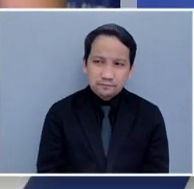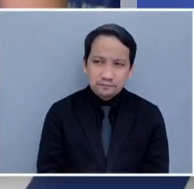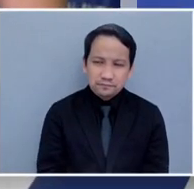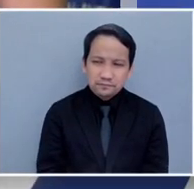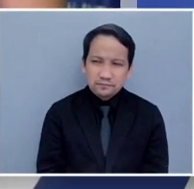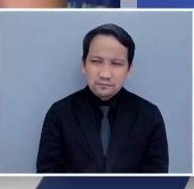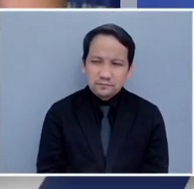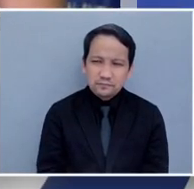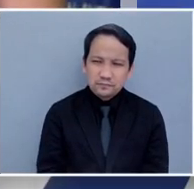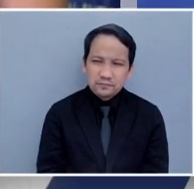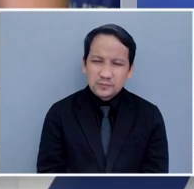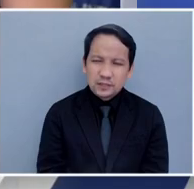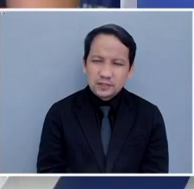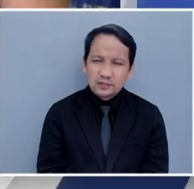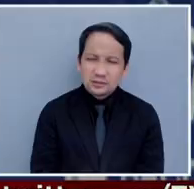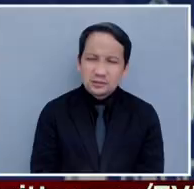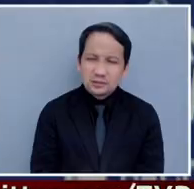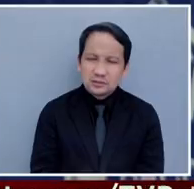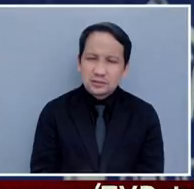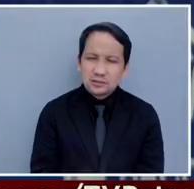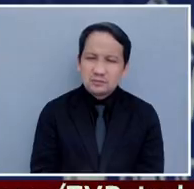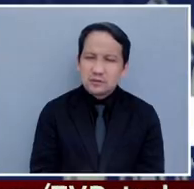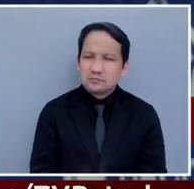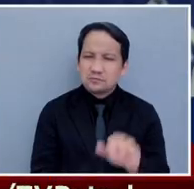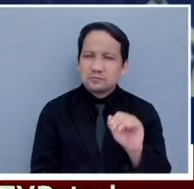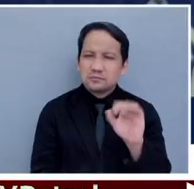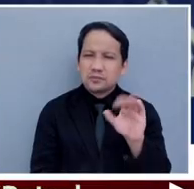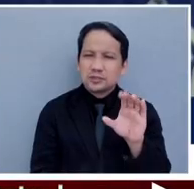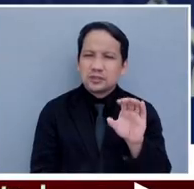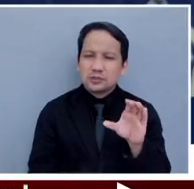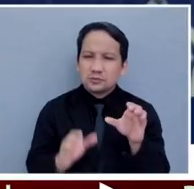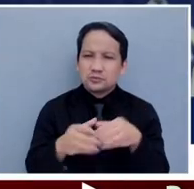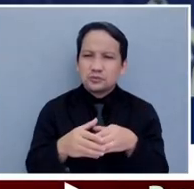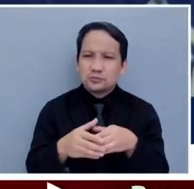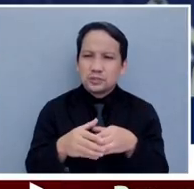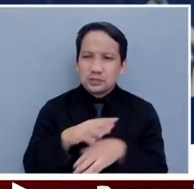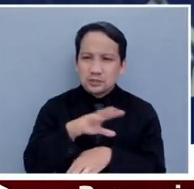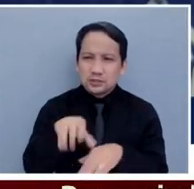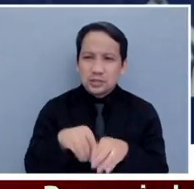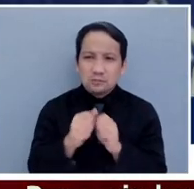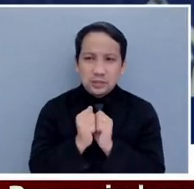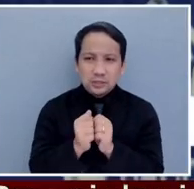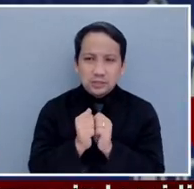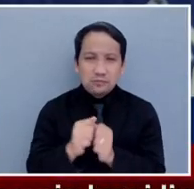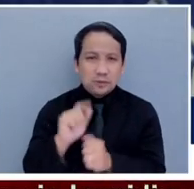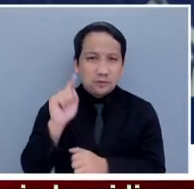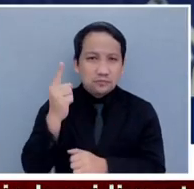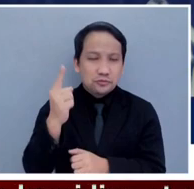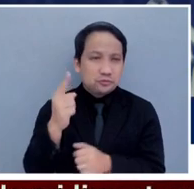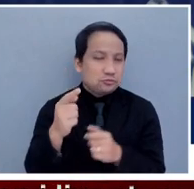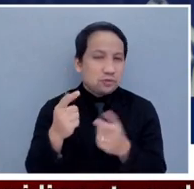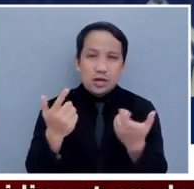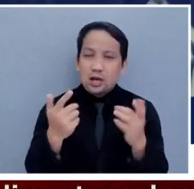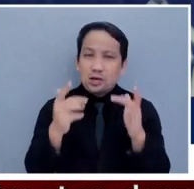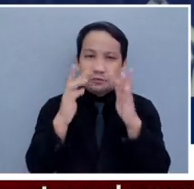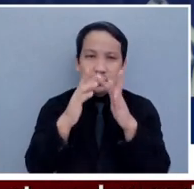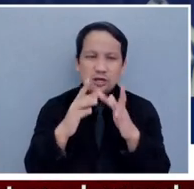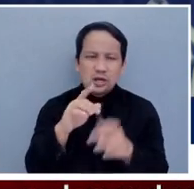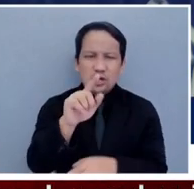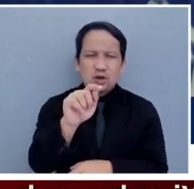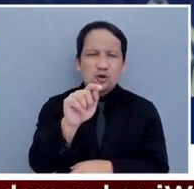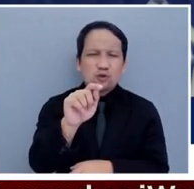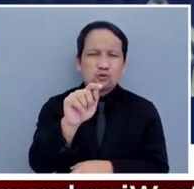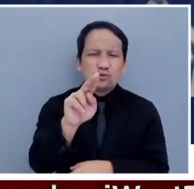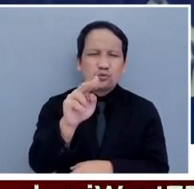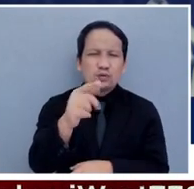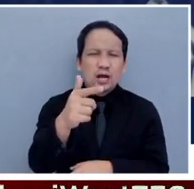Alam mo, Gretchen, 15 P-pop groups ang nakisaya at nakibahagi sa kauna-unahang Tugadog Filipino Music Festival